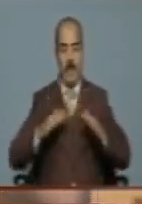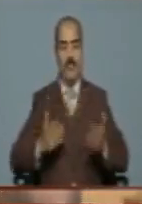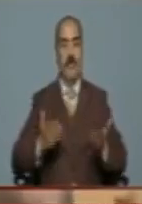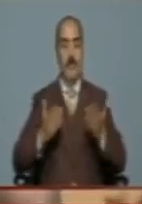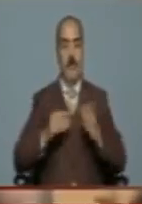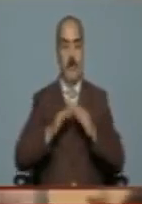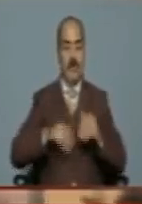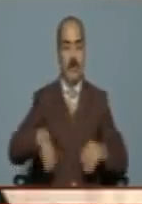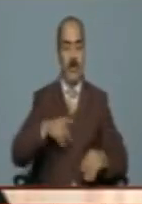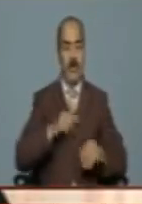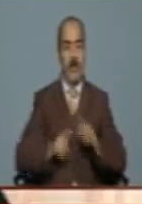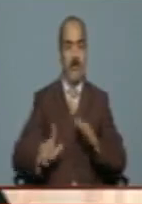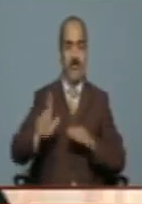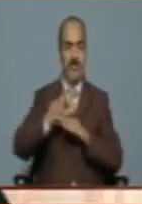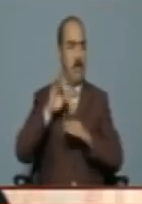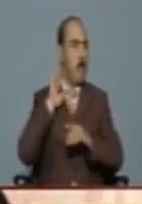الرائدة أبدا،